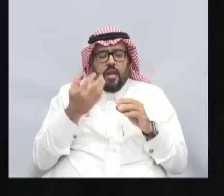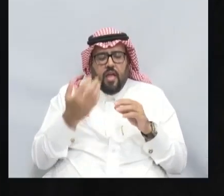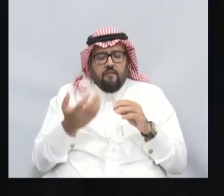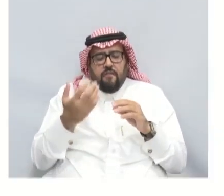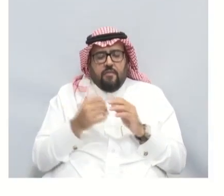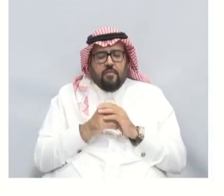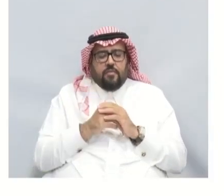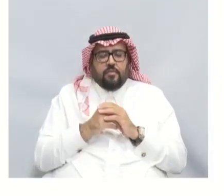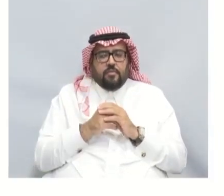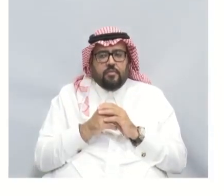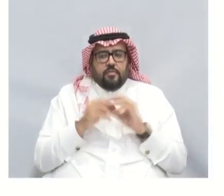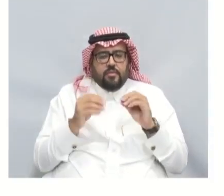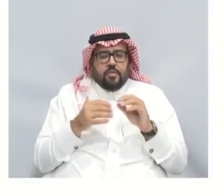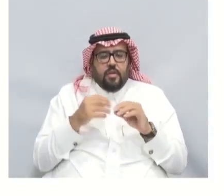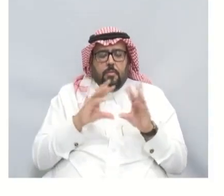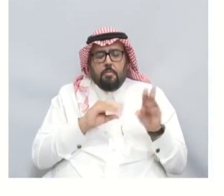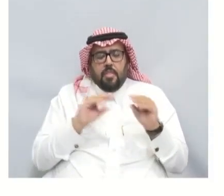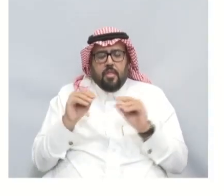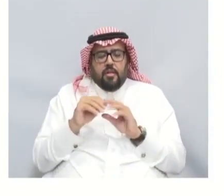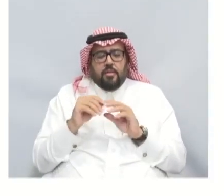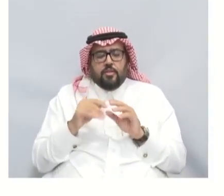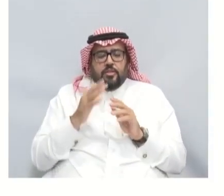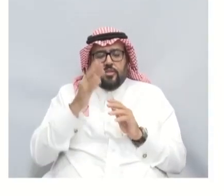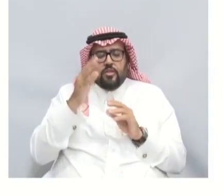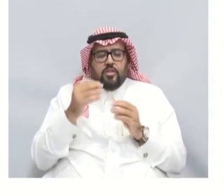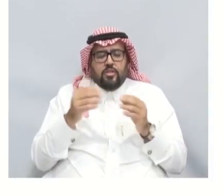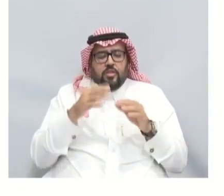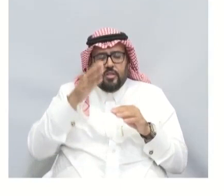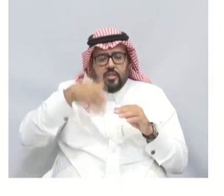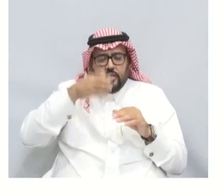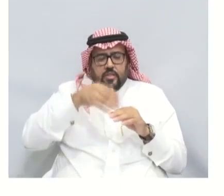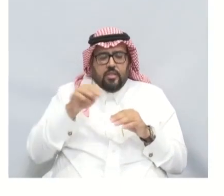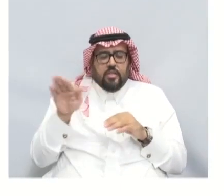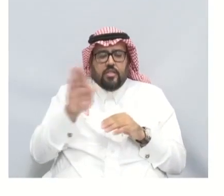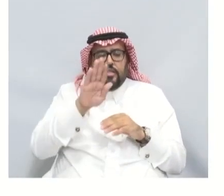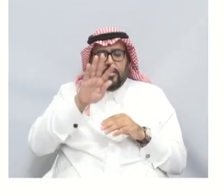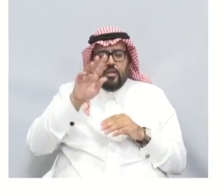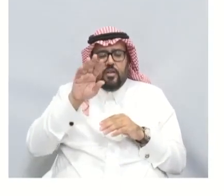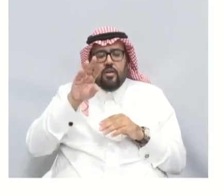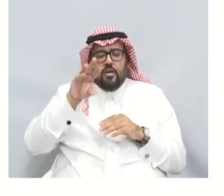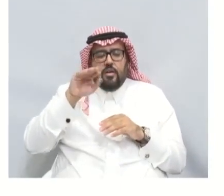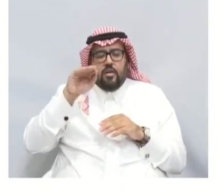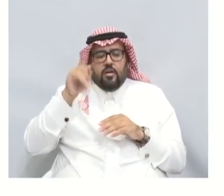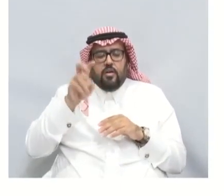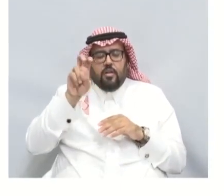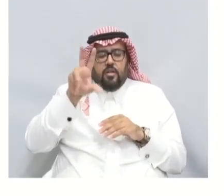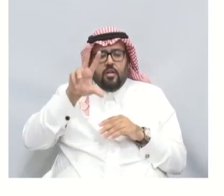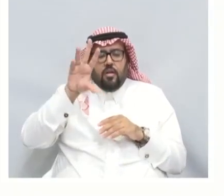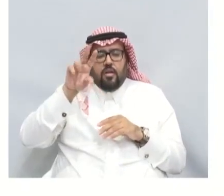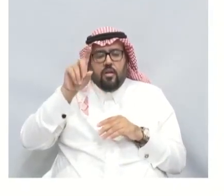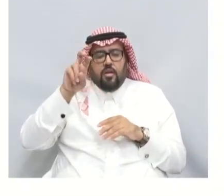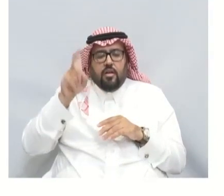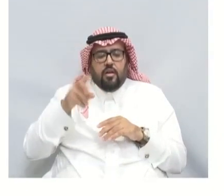الثوران منخفض. وهنا عندنا أمثلة على ثوران الشقوق، شقوق حرة الرهط، لدينا هذه صورة جوية